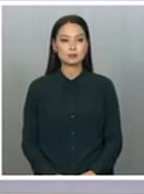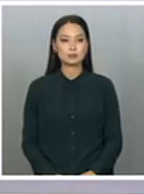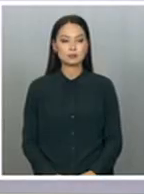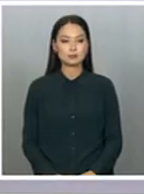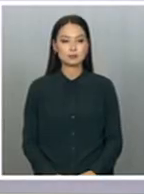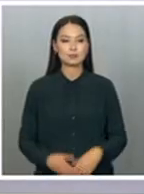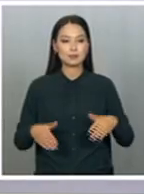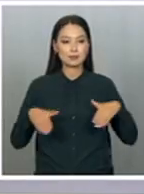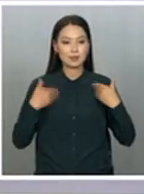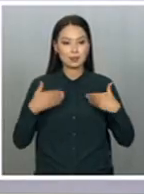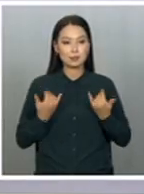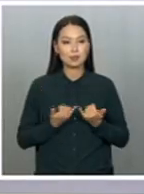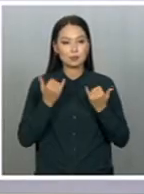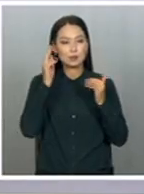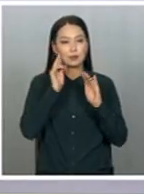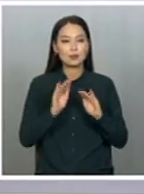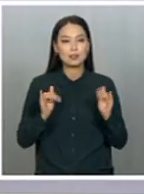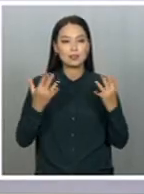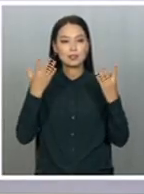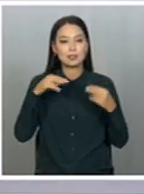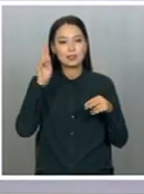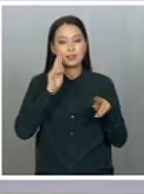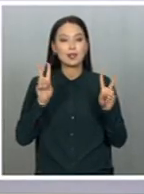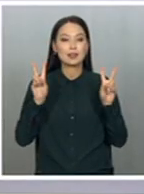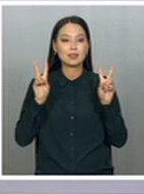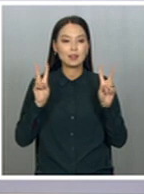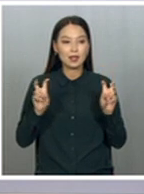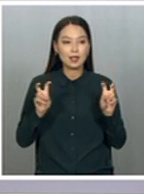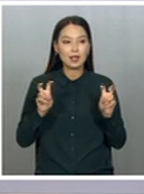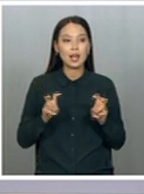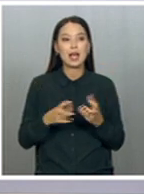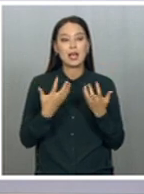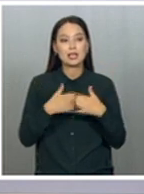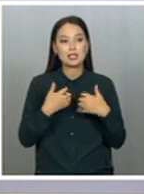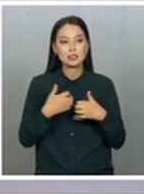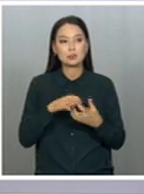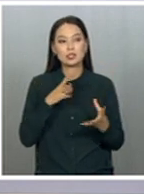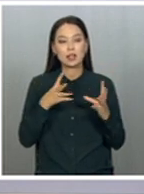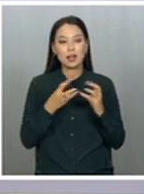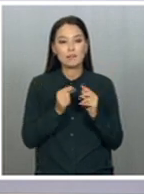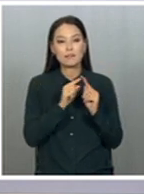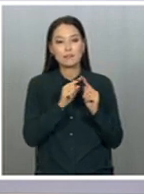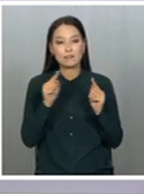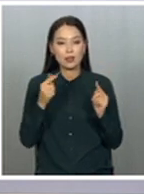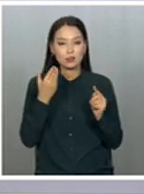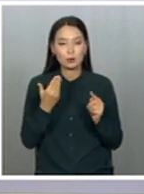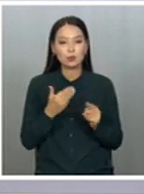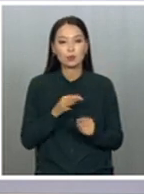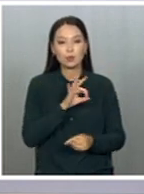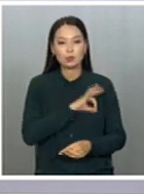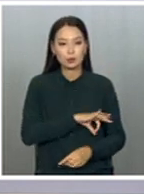Сәлеметсіздер ме, құрметті оқушылар. Бүгінгі сабағымыздың тақырыбы есептері шығаруда векторларды